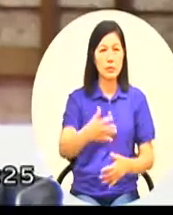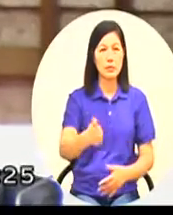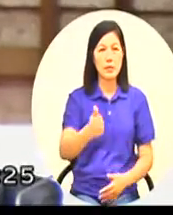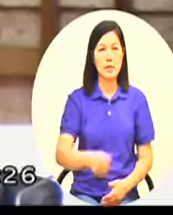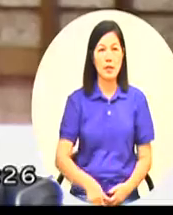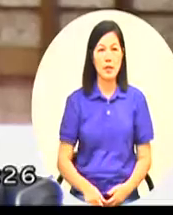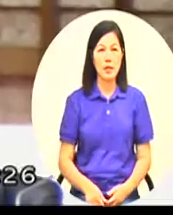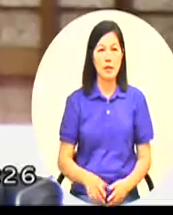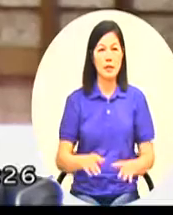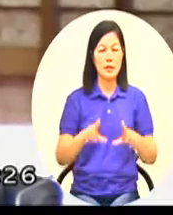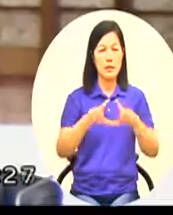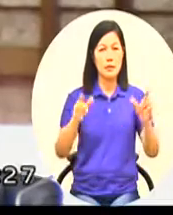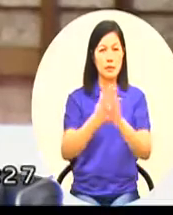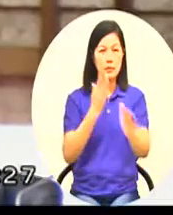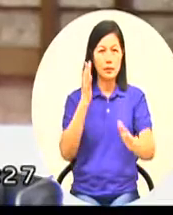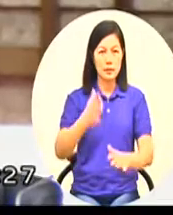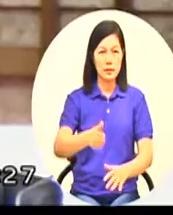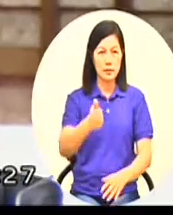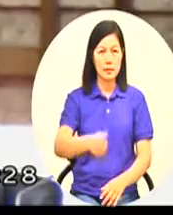通大队大队长，